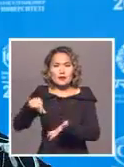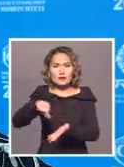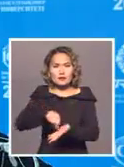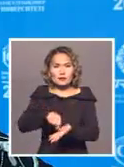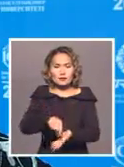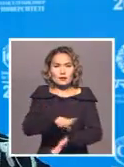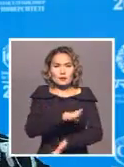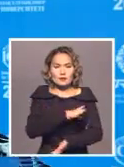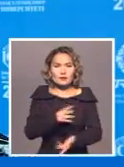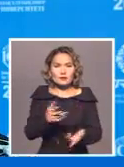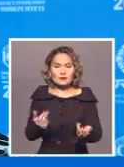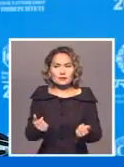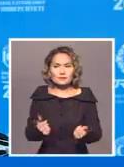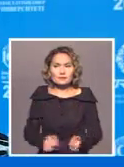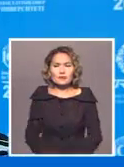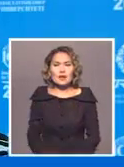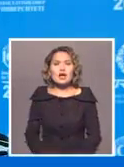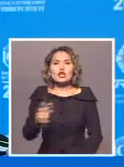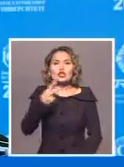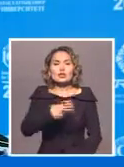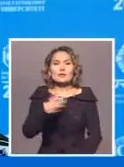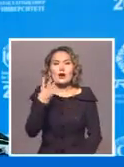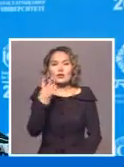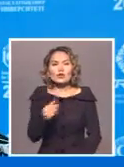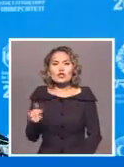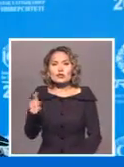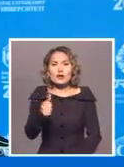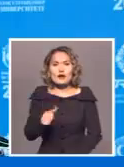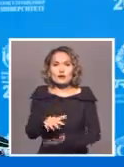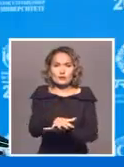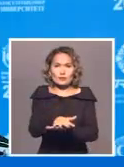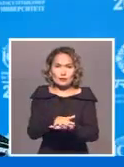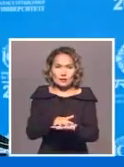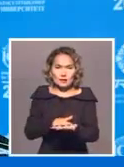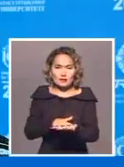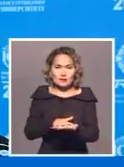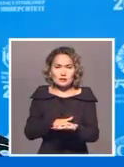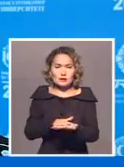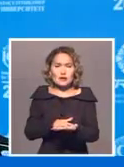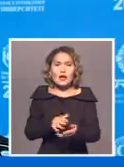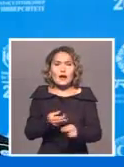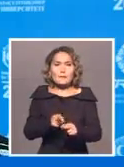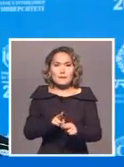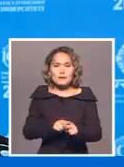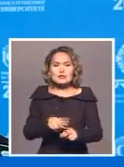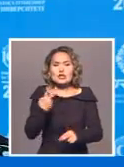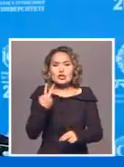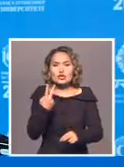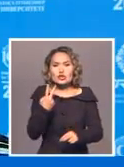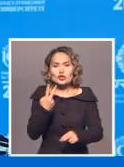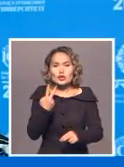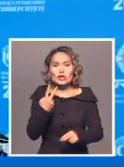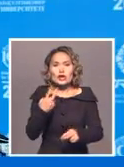өзі бір мұқам 24 сал орындалады. Соның ішінде біз бір мұқамдан 20 минут